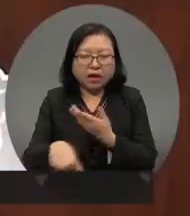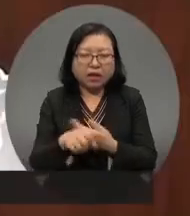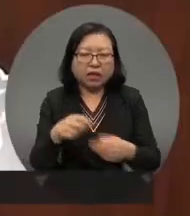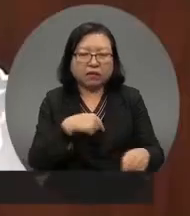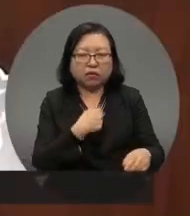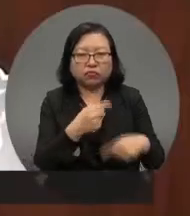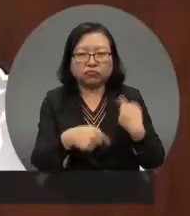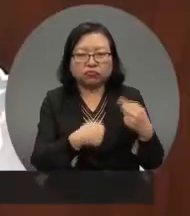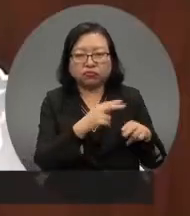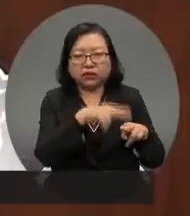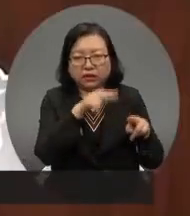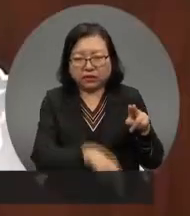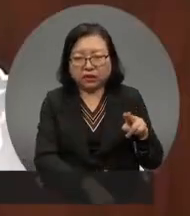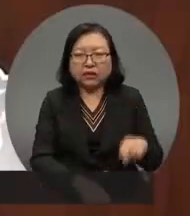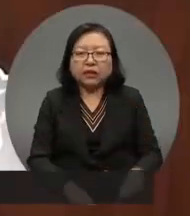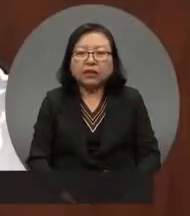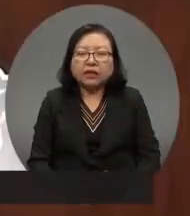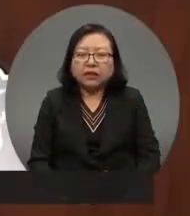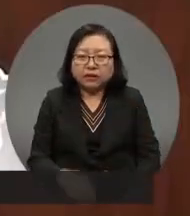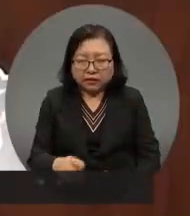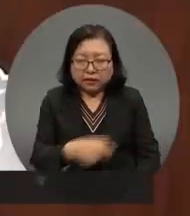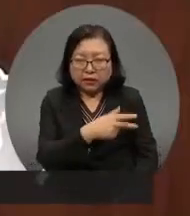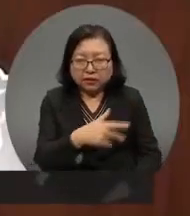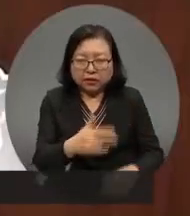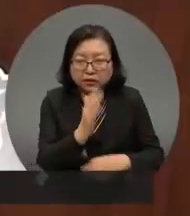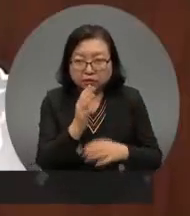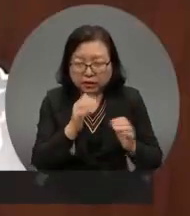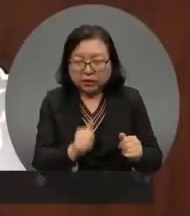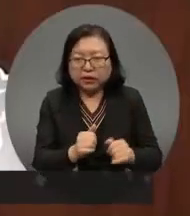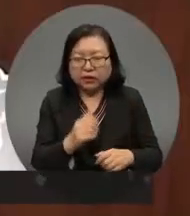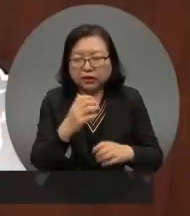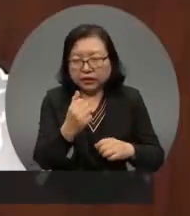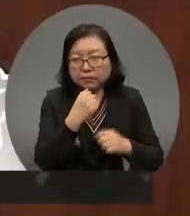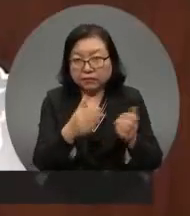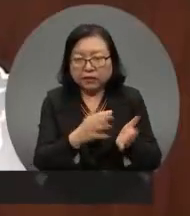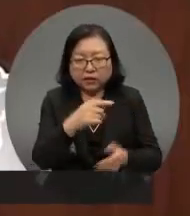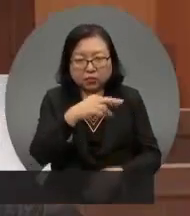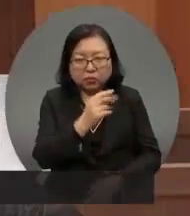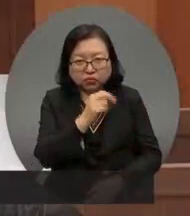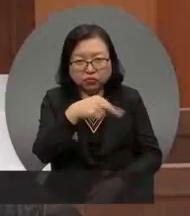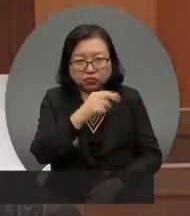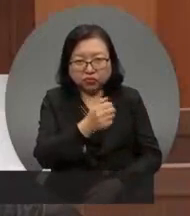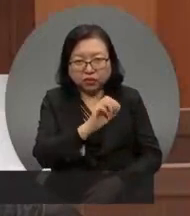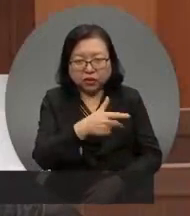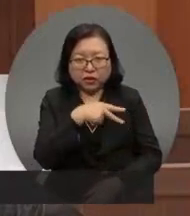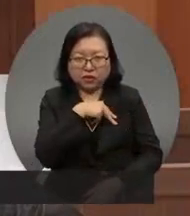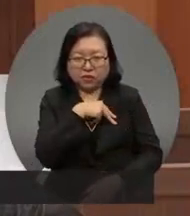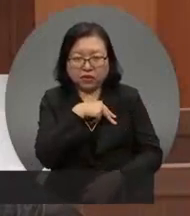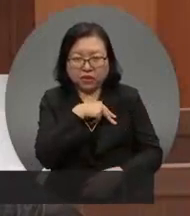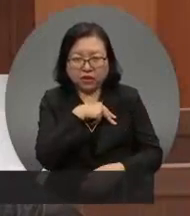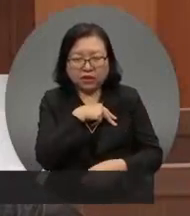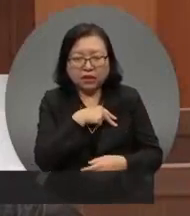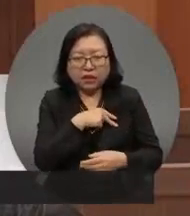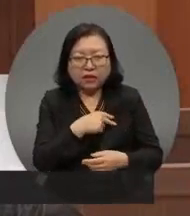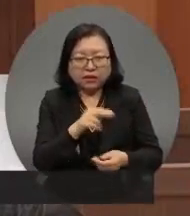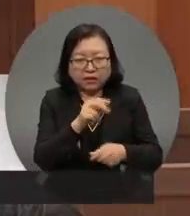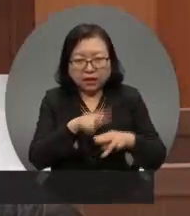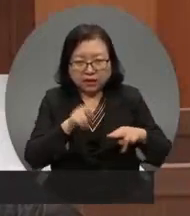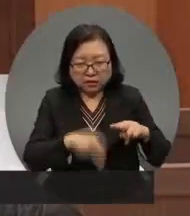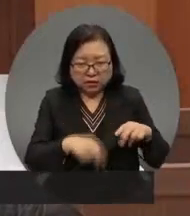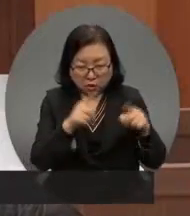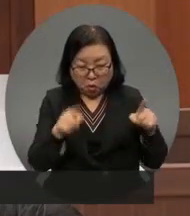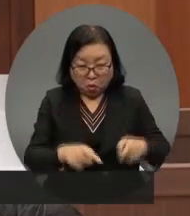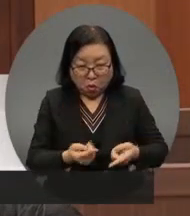사직했습니다. 제천시의회는 국민의힘 송수연 의원이 총무팀에 사직서를 제출했다고 밝혔습니다.